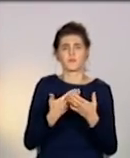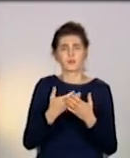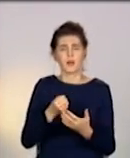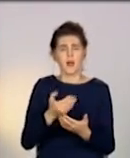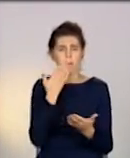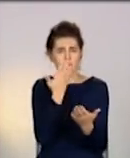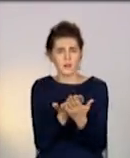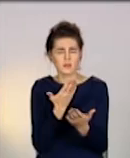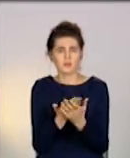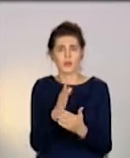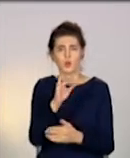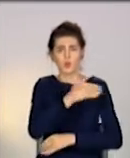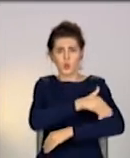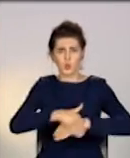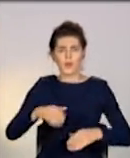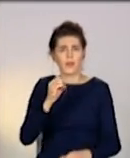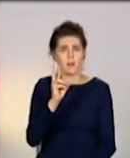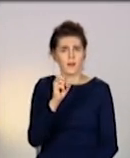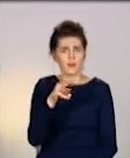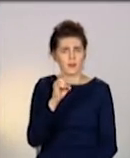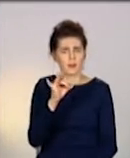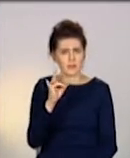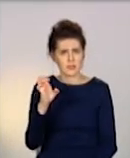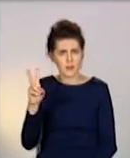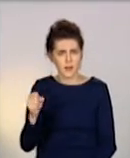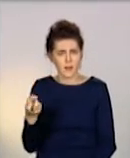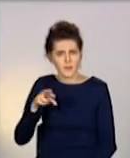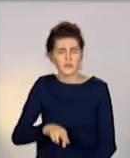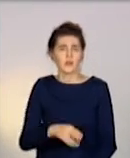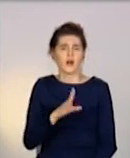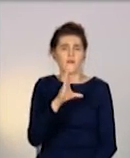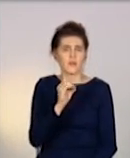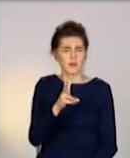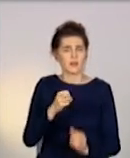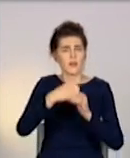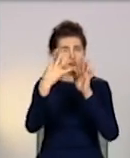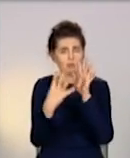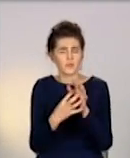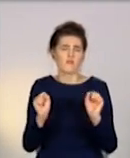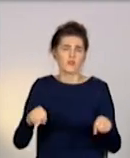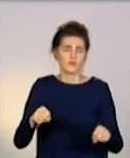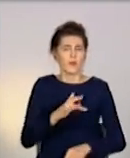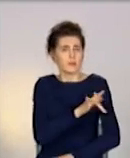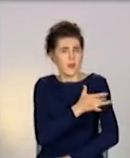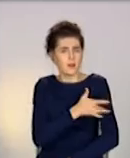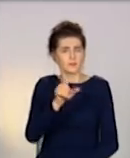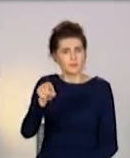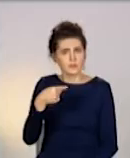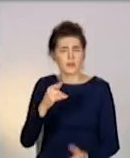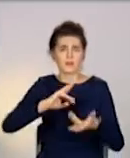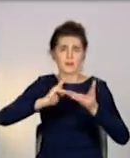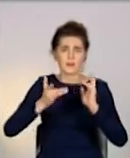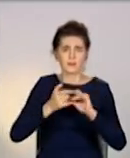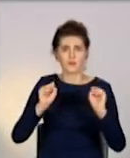по вулиці Екатерининській кінця 19 віку. Ще один варіант – найняти няню. Шукаємо в інтернеті номер